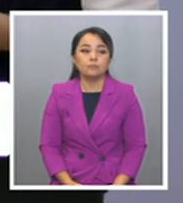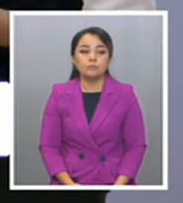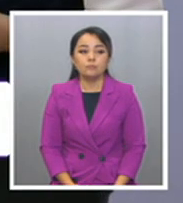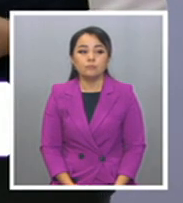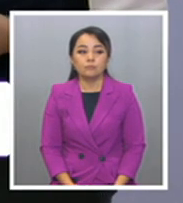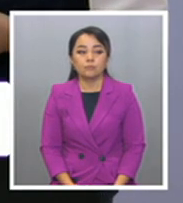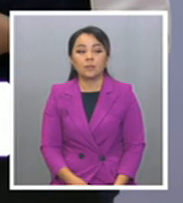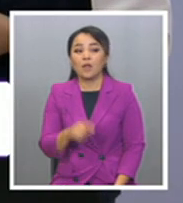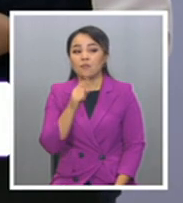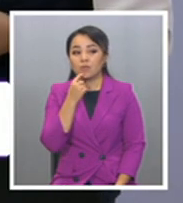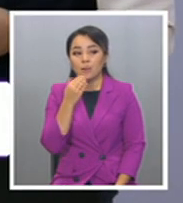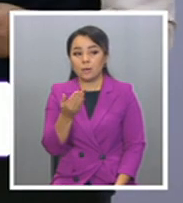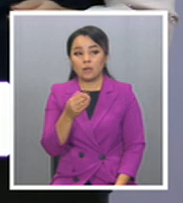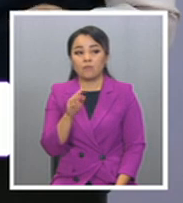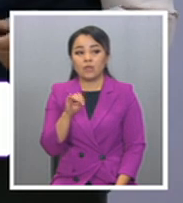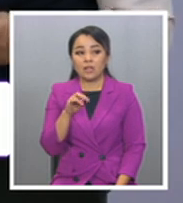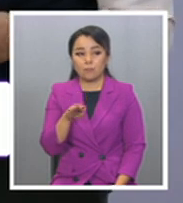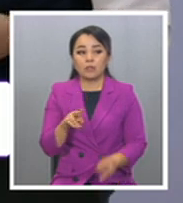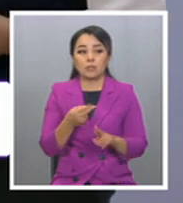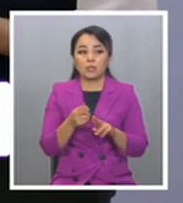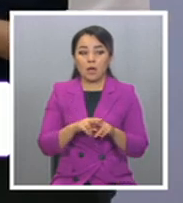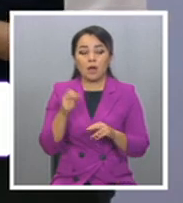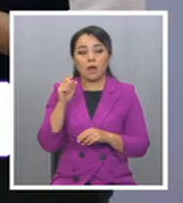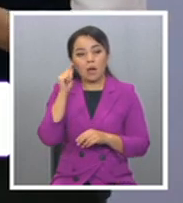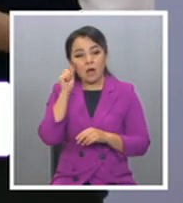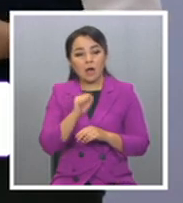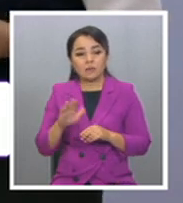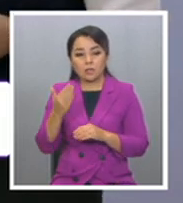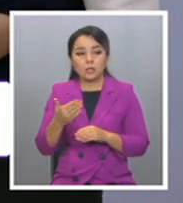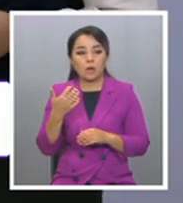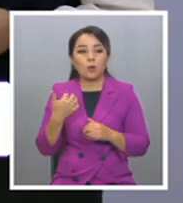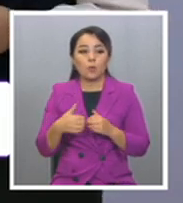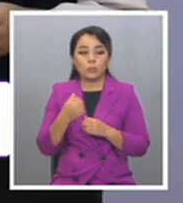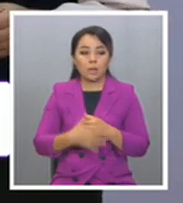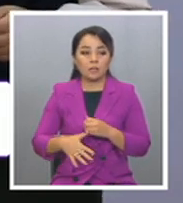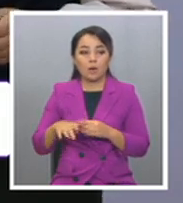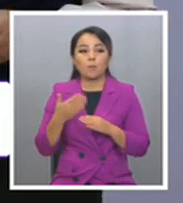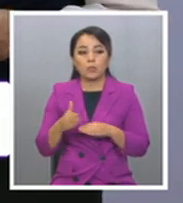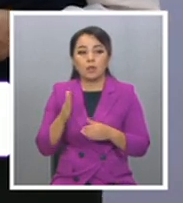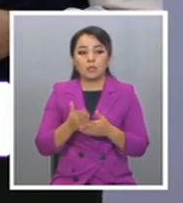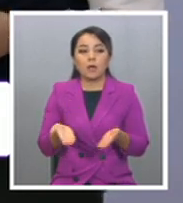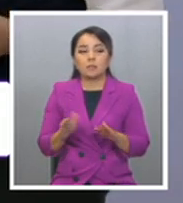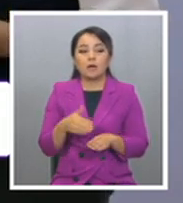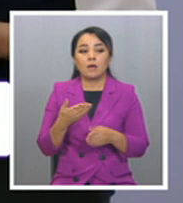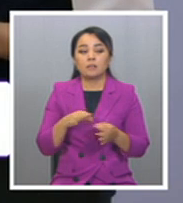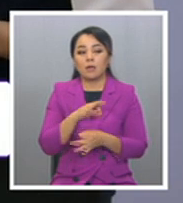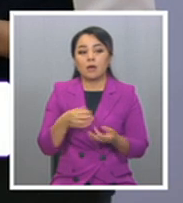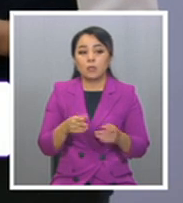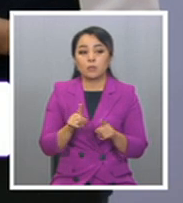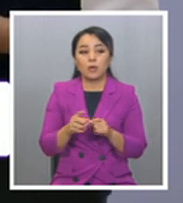Ал Филипп Назаров болса, Азияның орталық бөлігіндегі кейбір халықтар және жерлер туралы